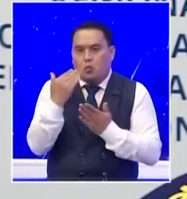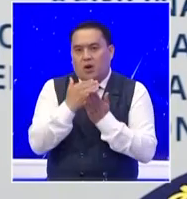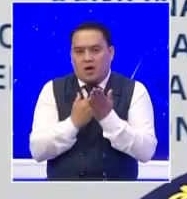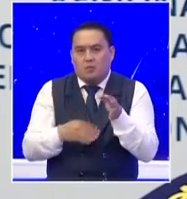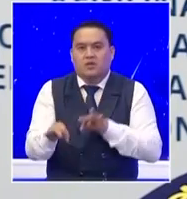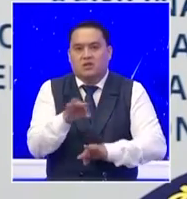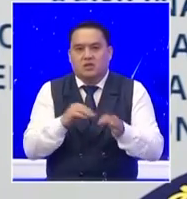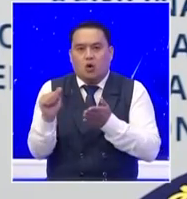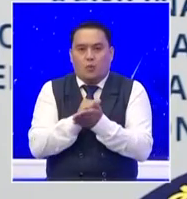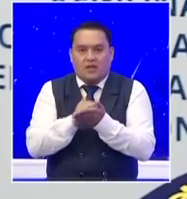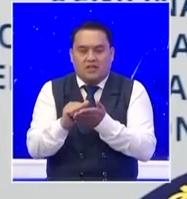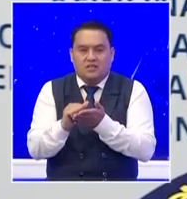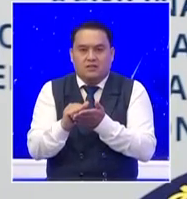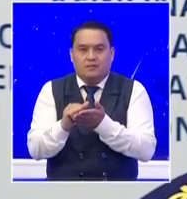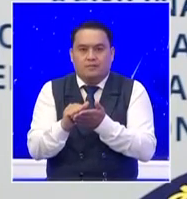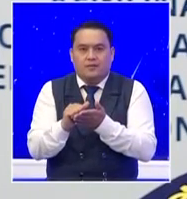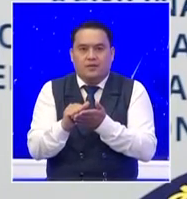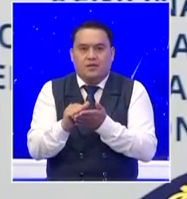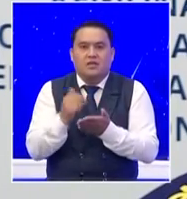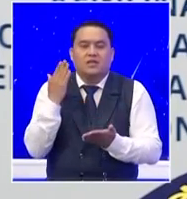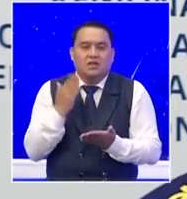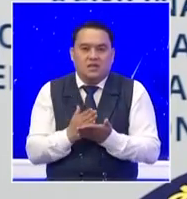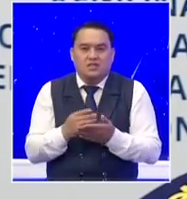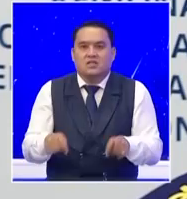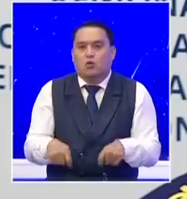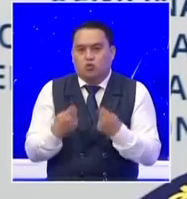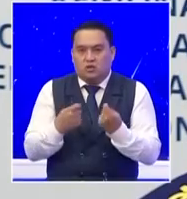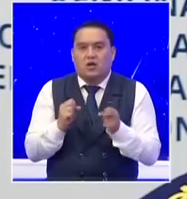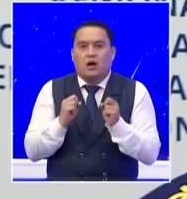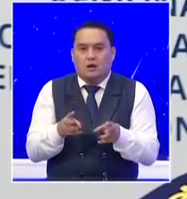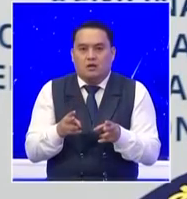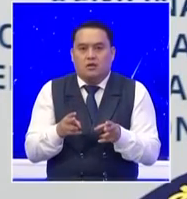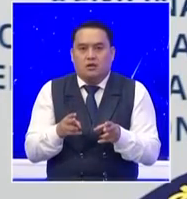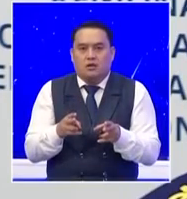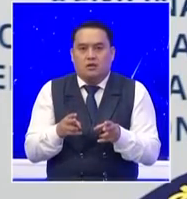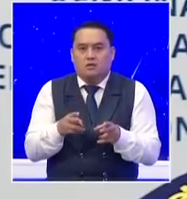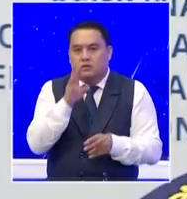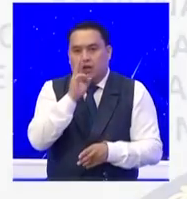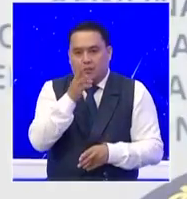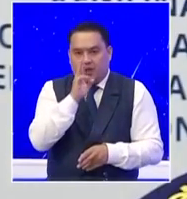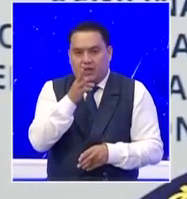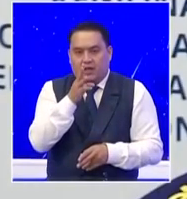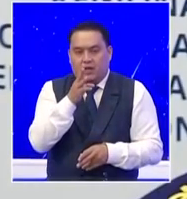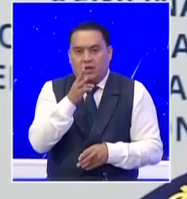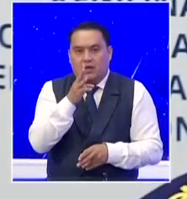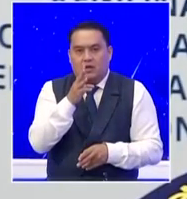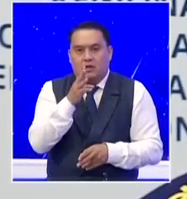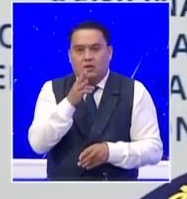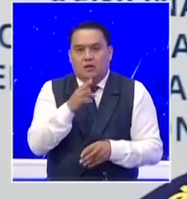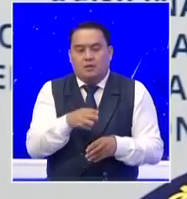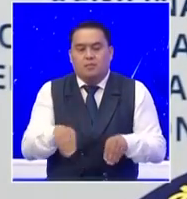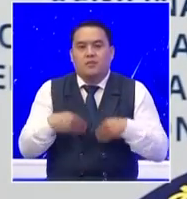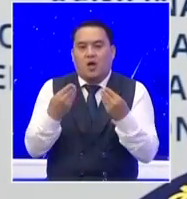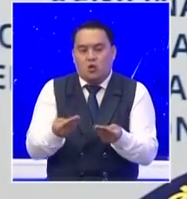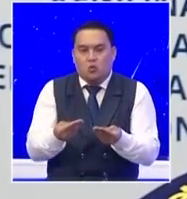проектно-сметной документации. Также встречаются нарушения, такие как по заработной плате, потенциальные поставщики,